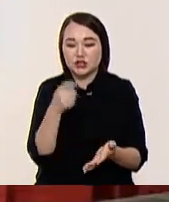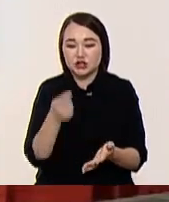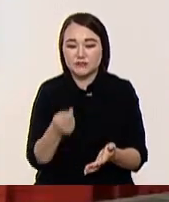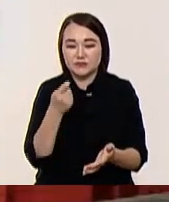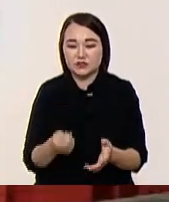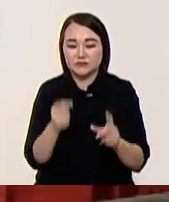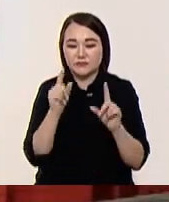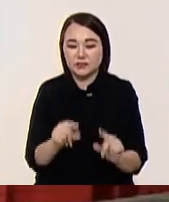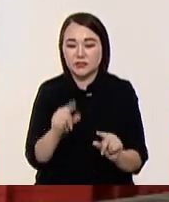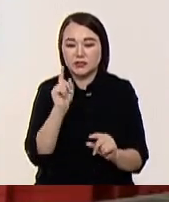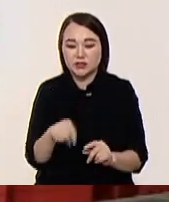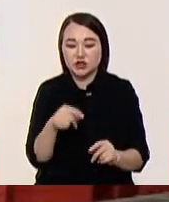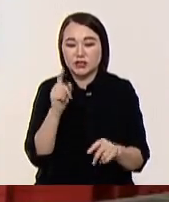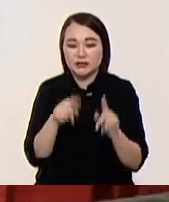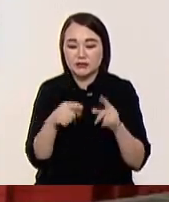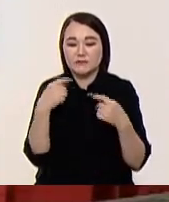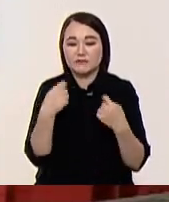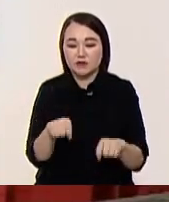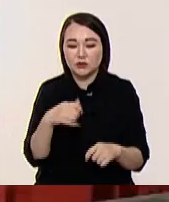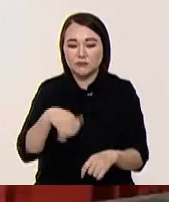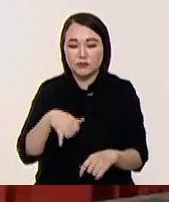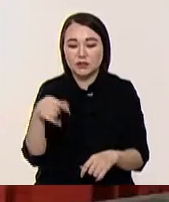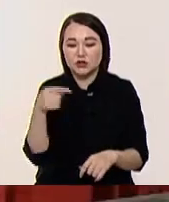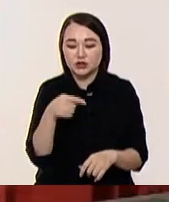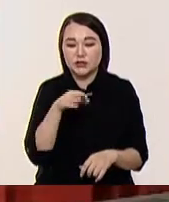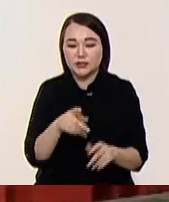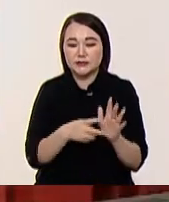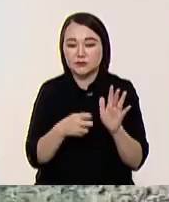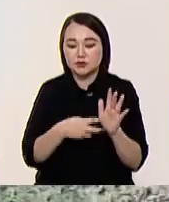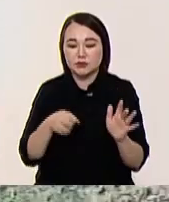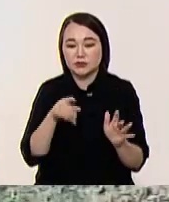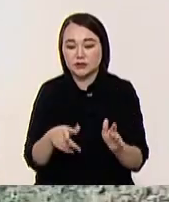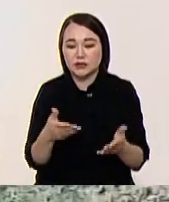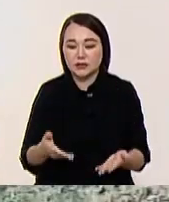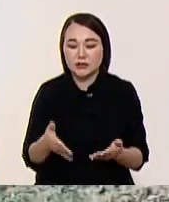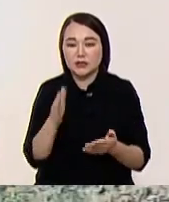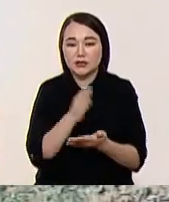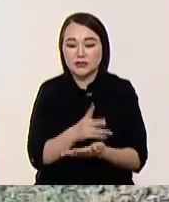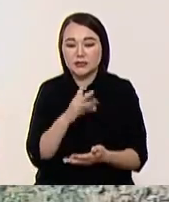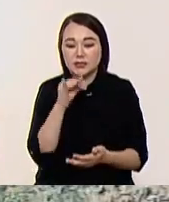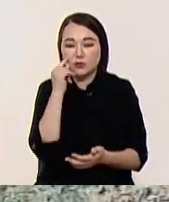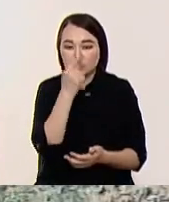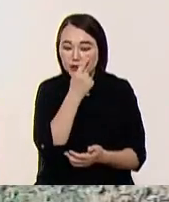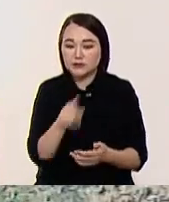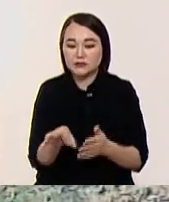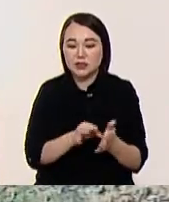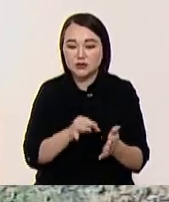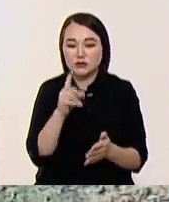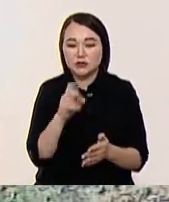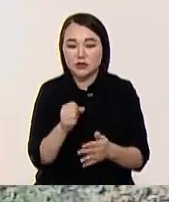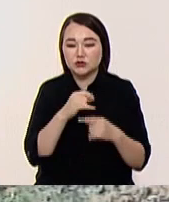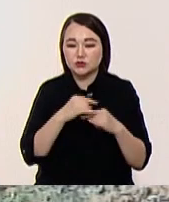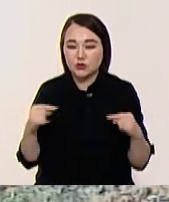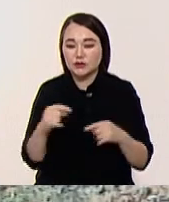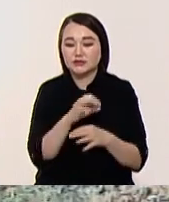дешевле, дешевле. Даже иногда продаем ведро 1000 тенге, 700 тенге. Есть и клубника, но она идет сразу на стол.